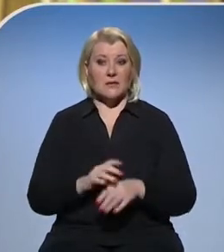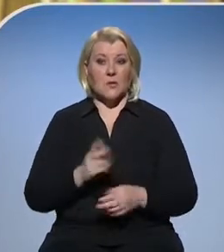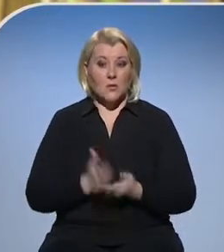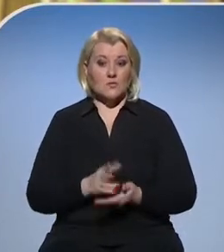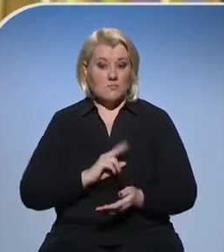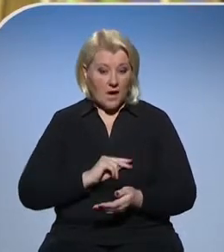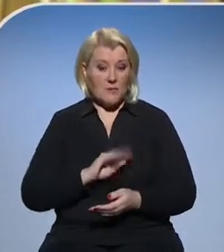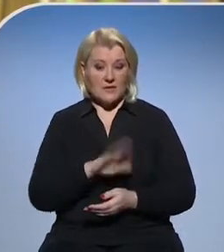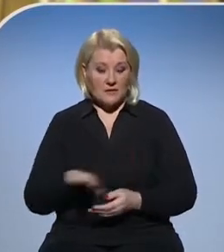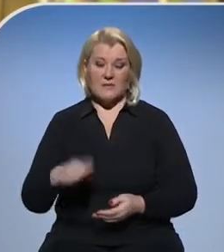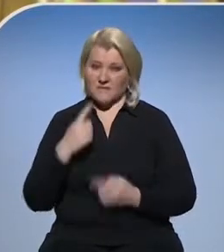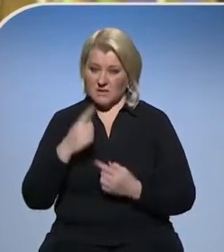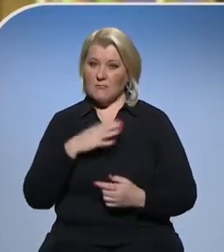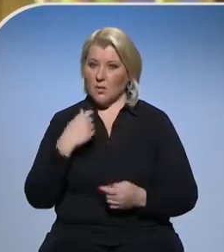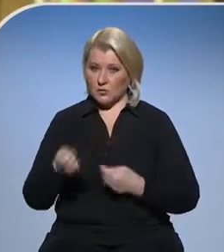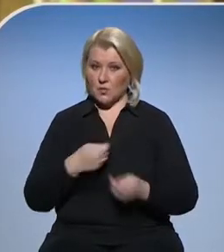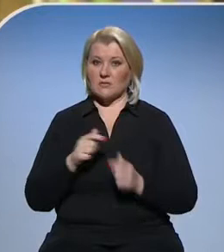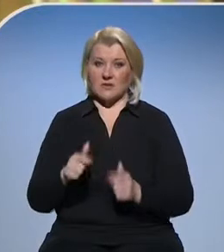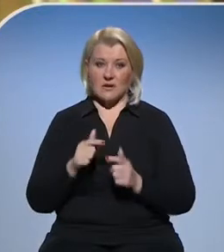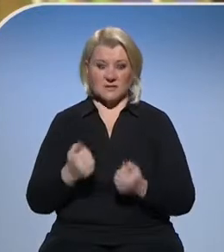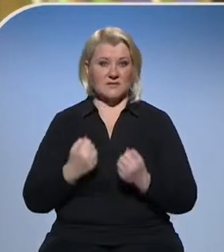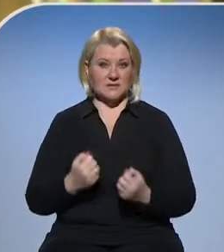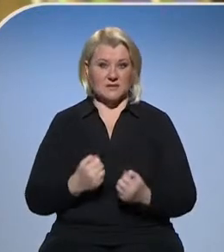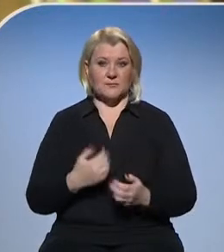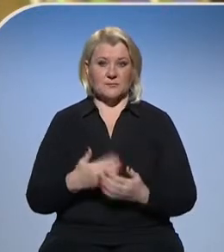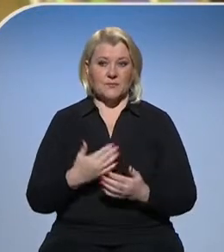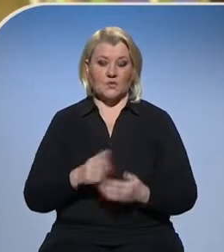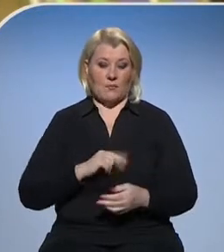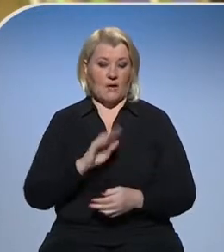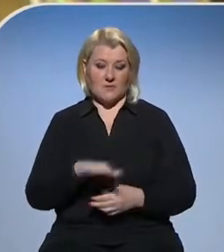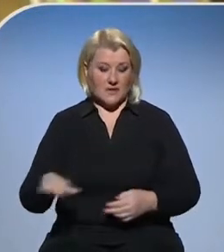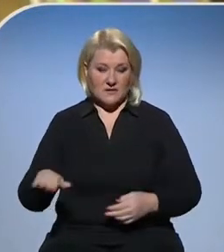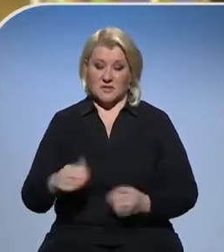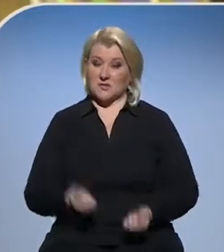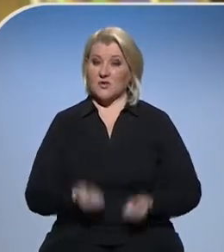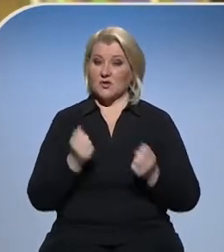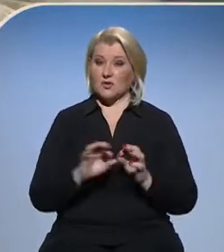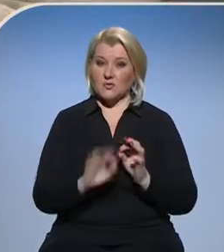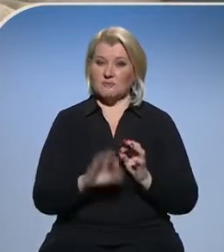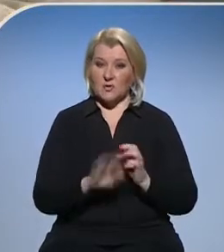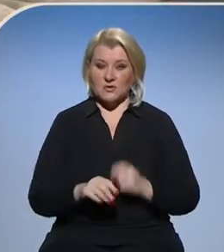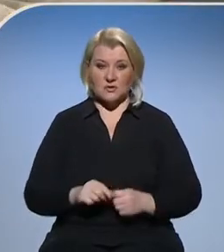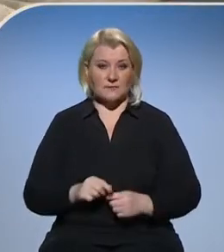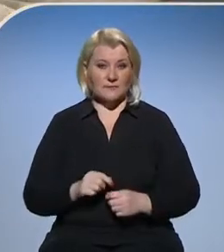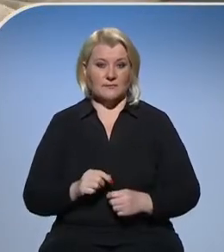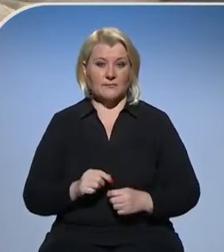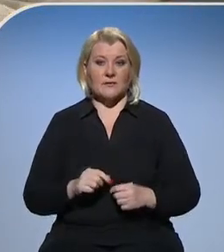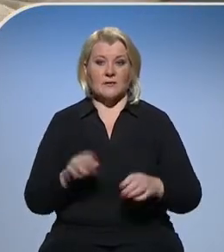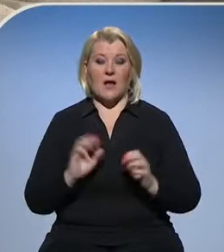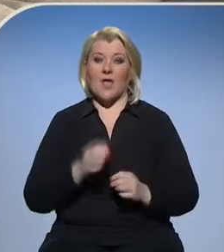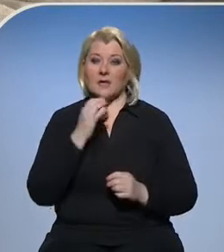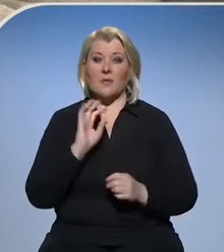takže skutečně ve věku, kdy má člověk malé děti, tak se těžko spoří. Spoří těch 3000 korun. Na druhou stranu, zase, když to